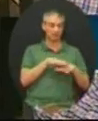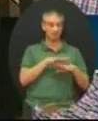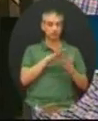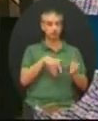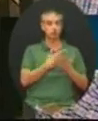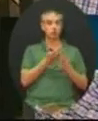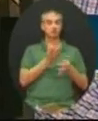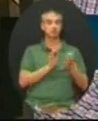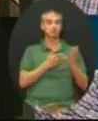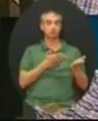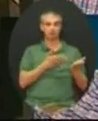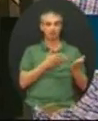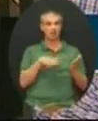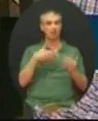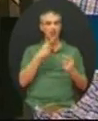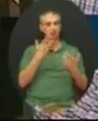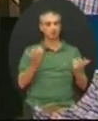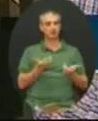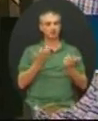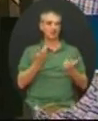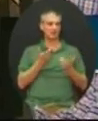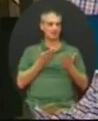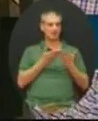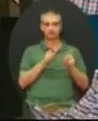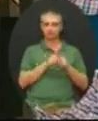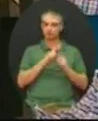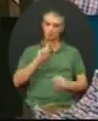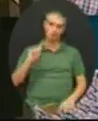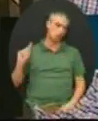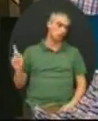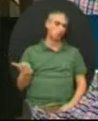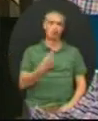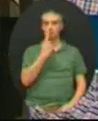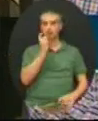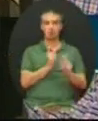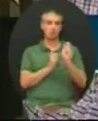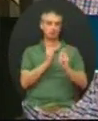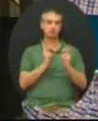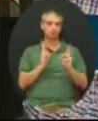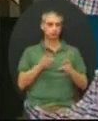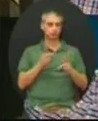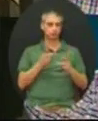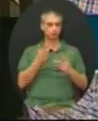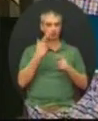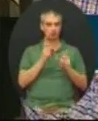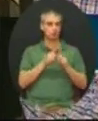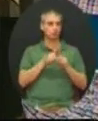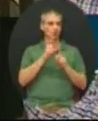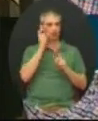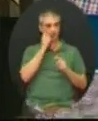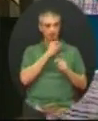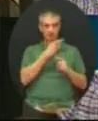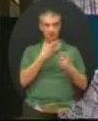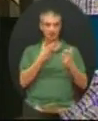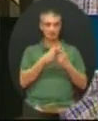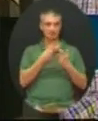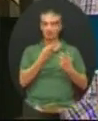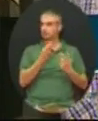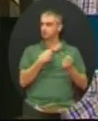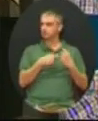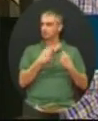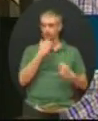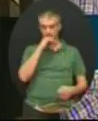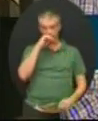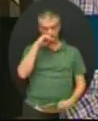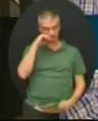היועץ המשפטי זה להיות כלי העזר, כמו שלכל אדם, אחרון העבריינים, או חברה מסחרית, יש עורך דין.